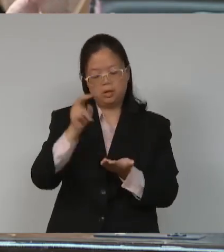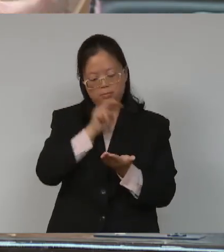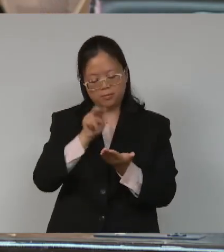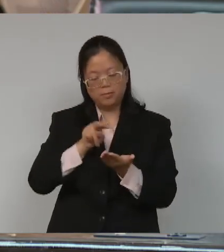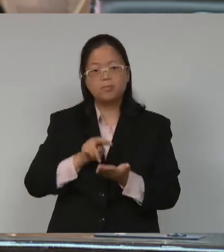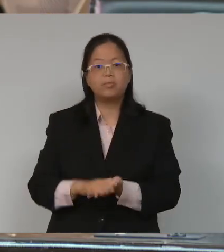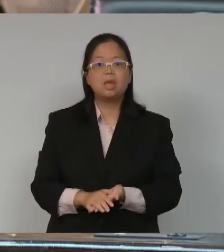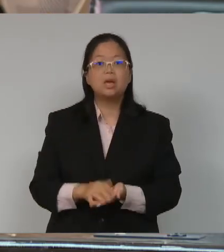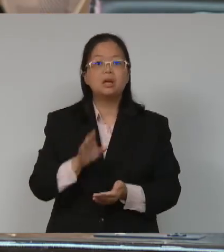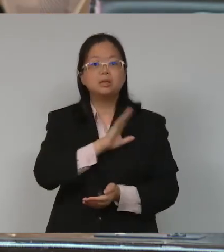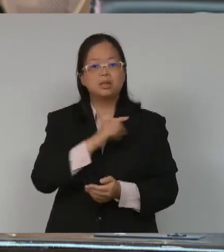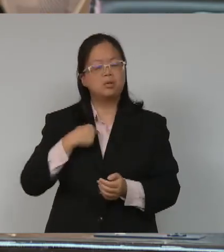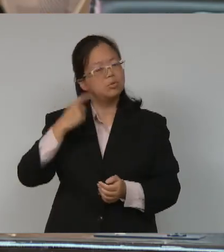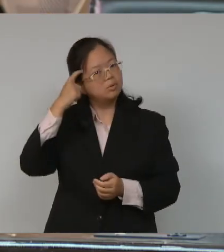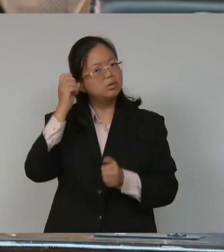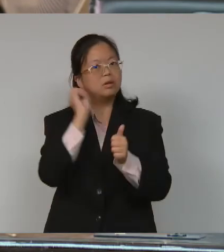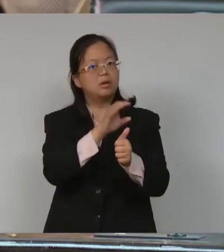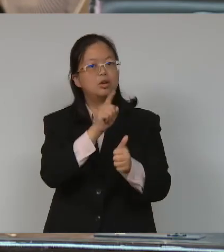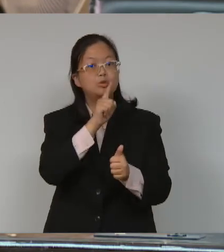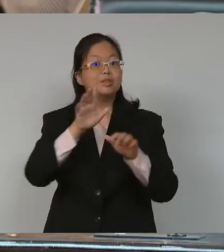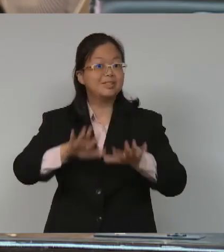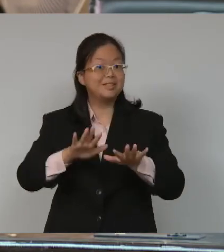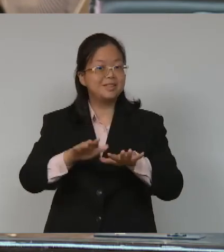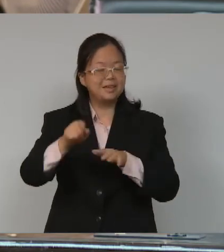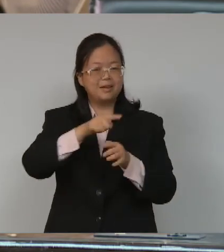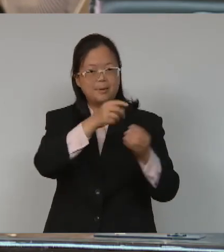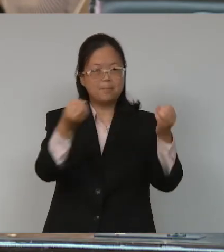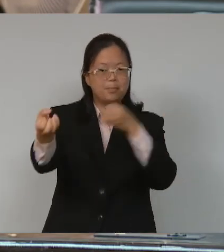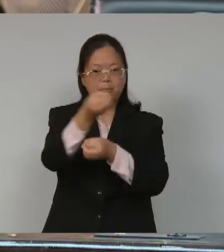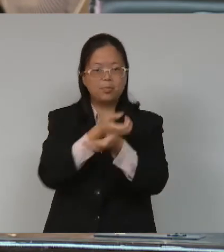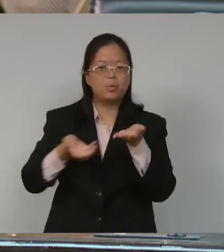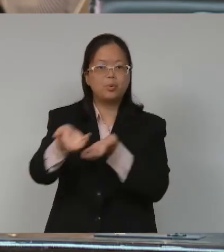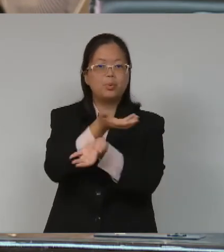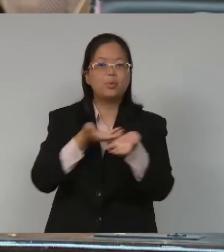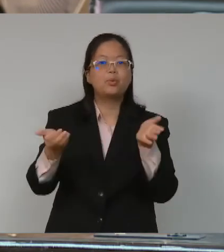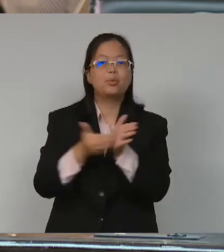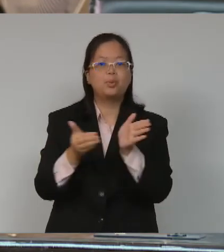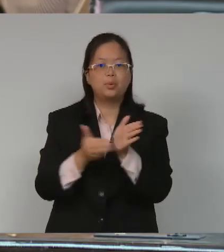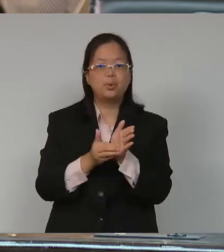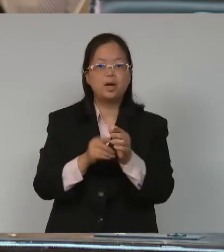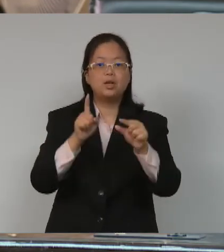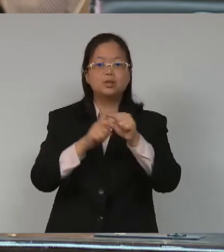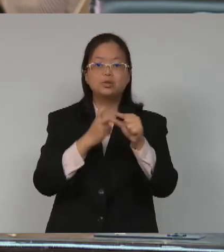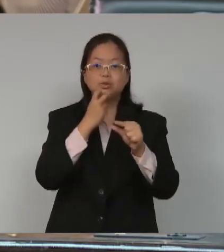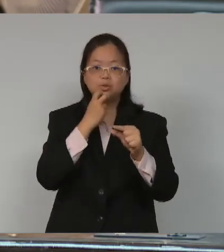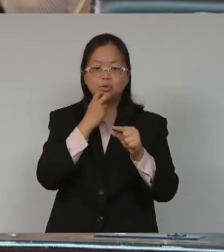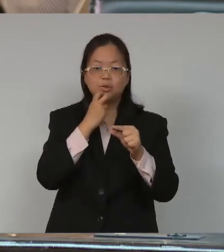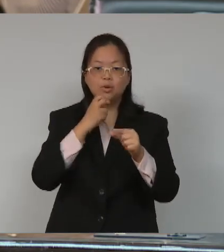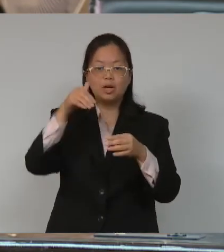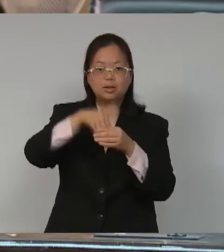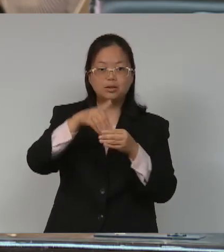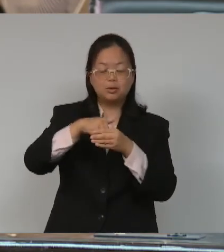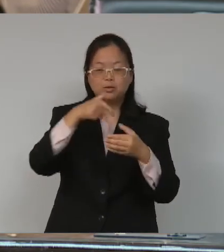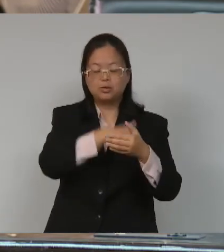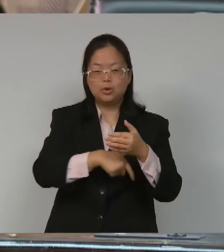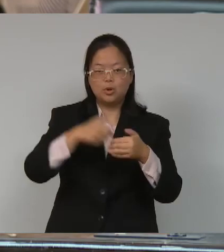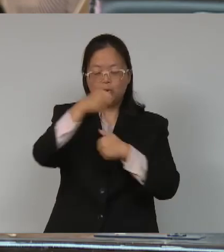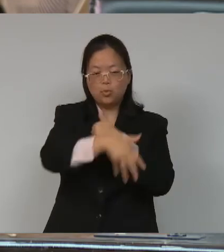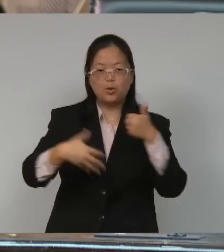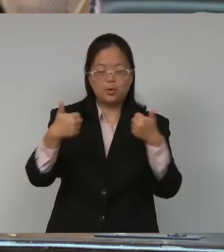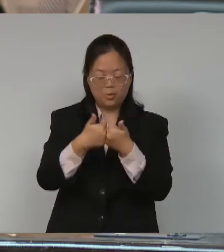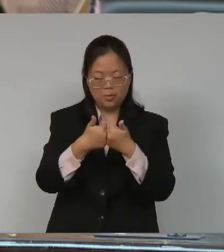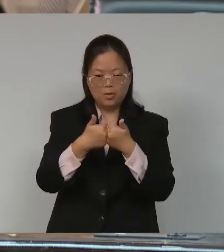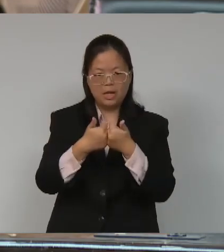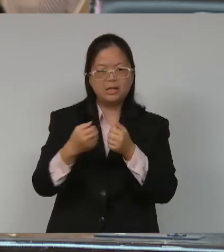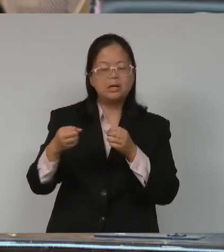提案人这边呢，经过今天大家的这样的一个说法，那中选会把这些争点厘清好了，那如果能够